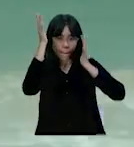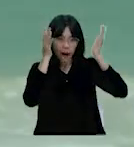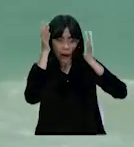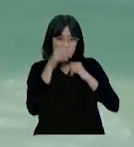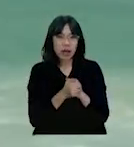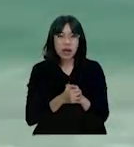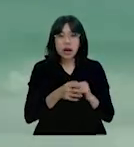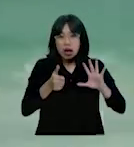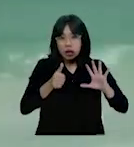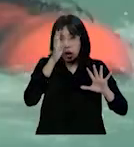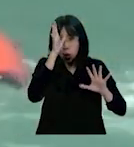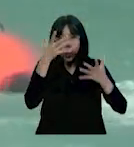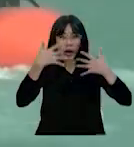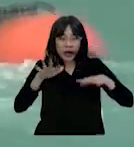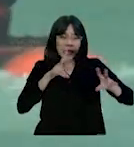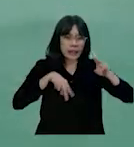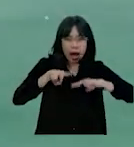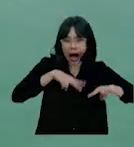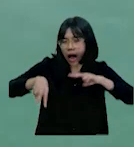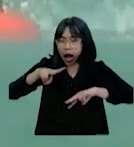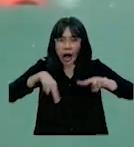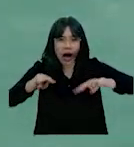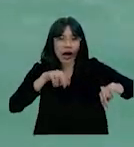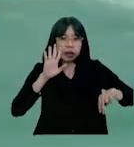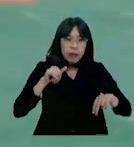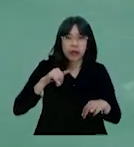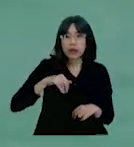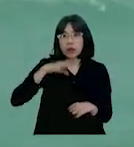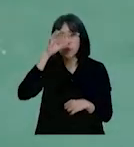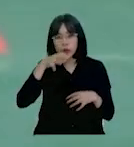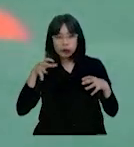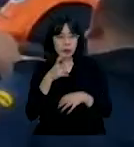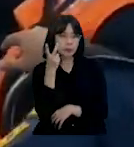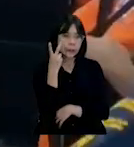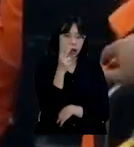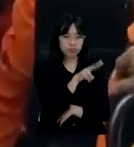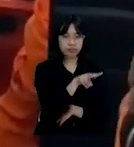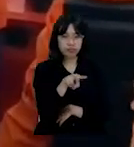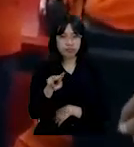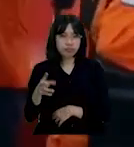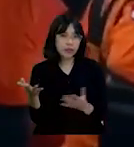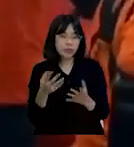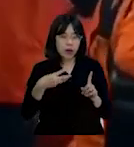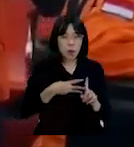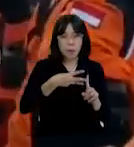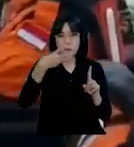Pencarian akan dilakukan hingga 7 hari ke depan. Tim SAR masih bersiaga di perairan Tanjung Uban Bintan dan di pos pelabuhan Punggur